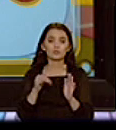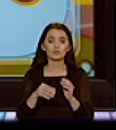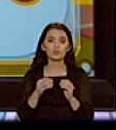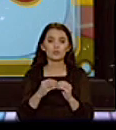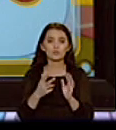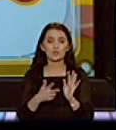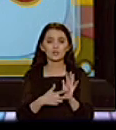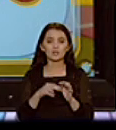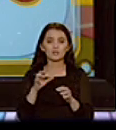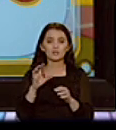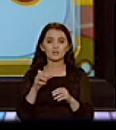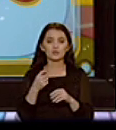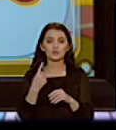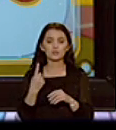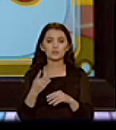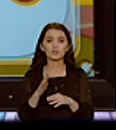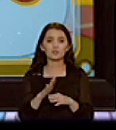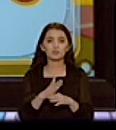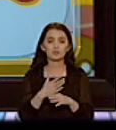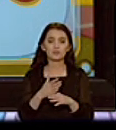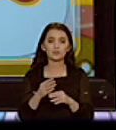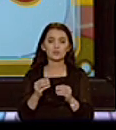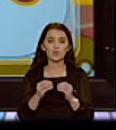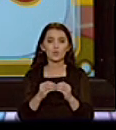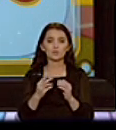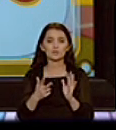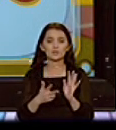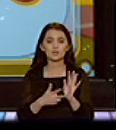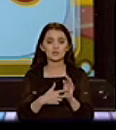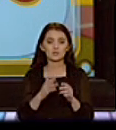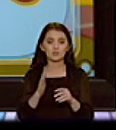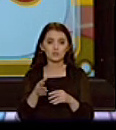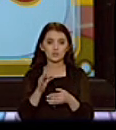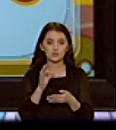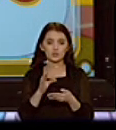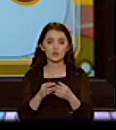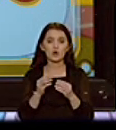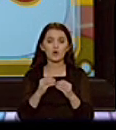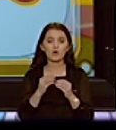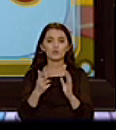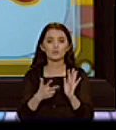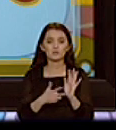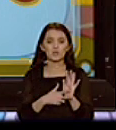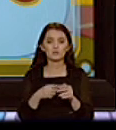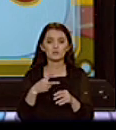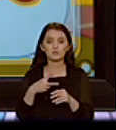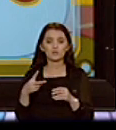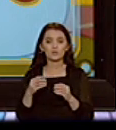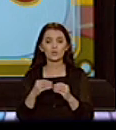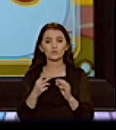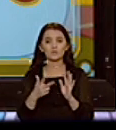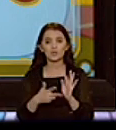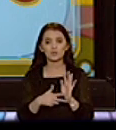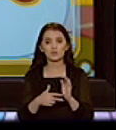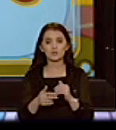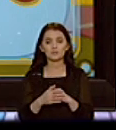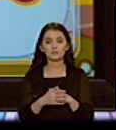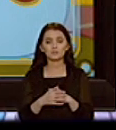9018 bilan 501 ning bo'linmasi 18 ga teng. 18 teng